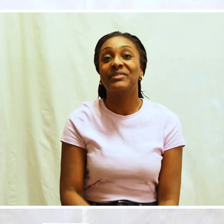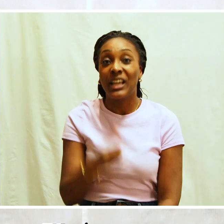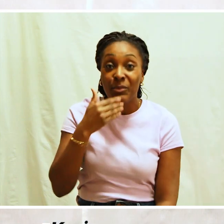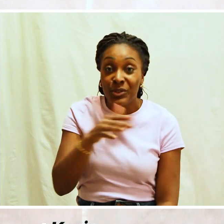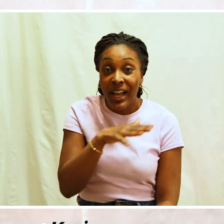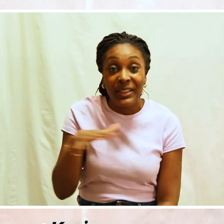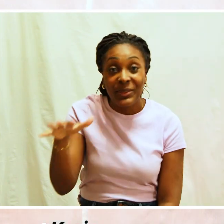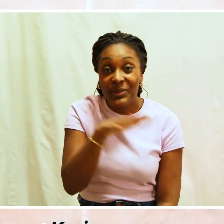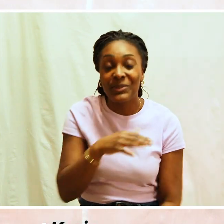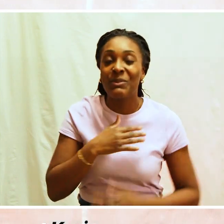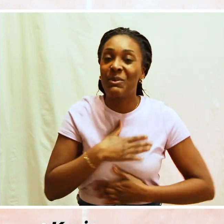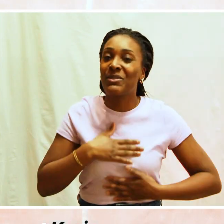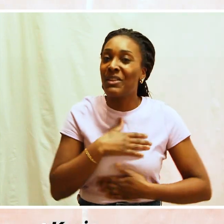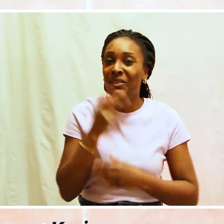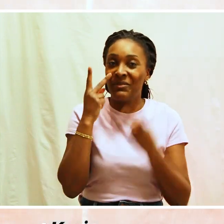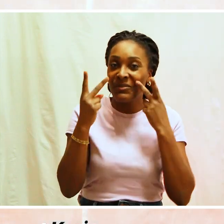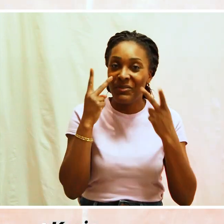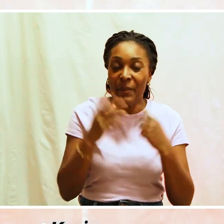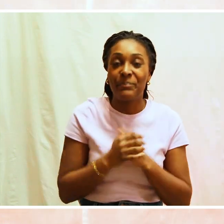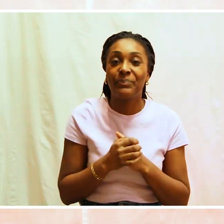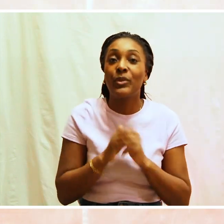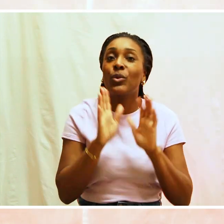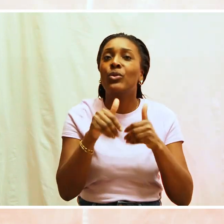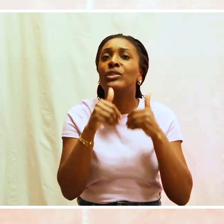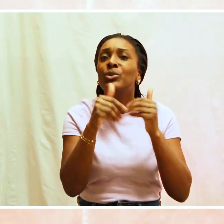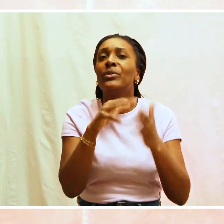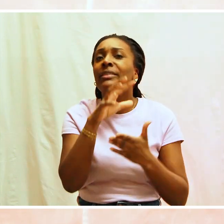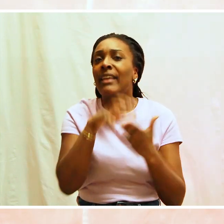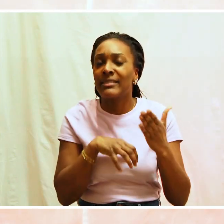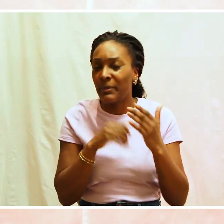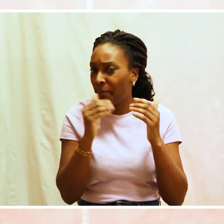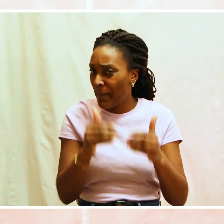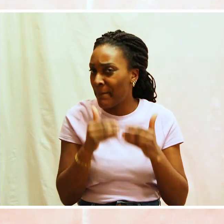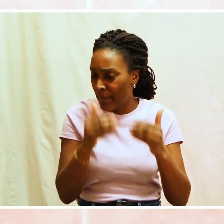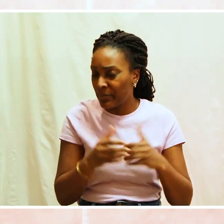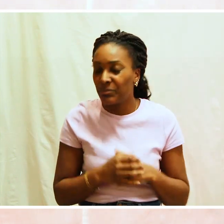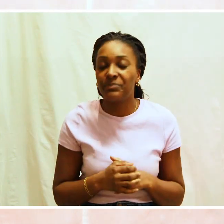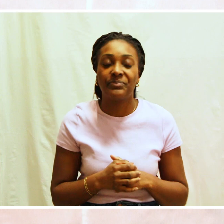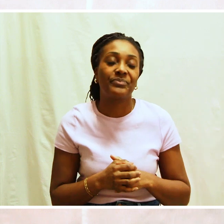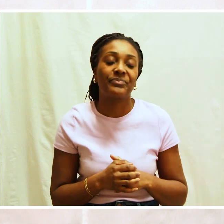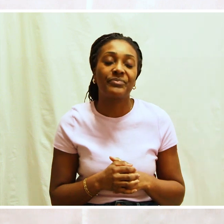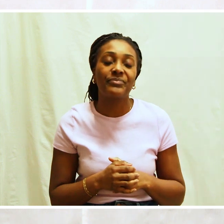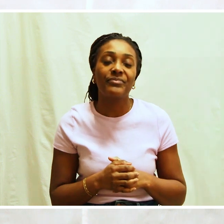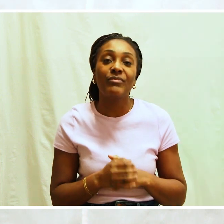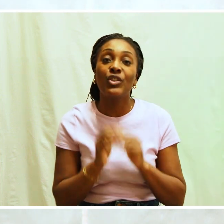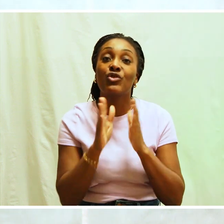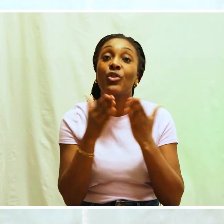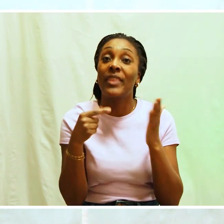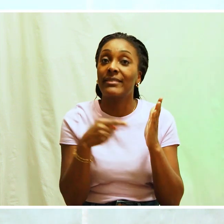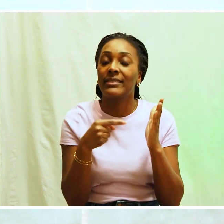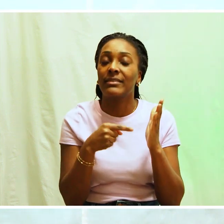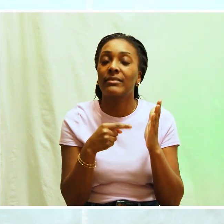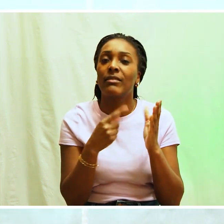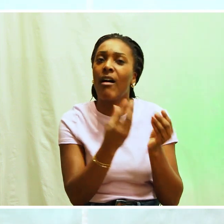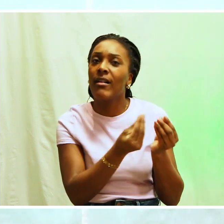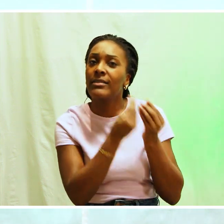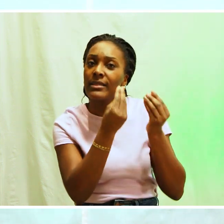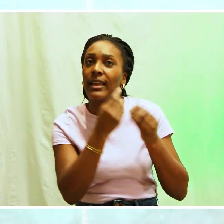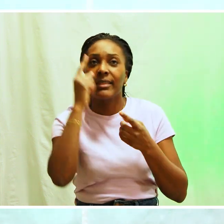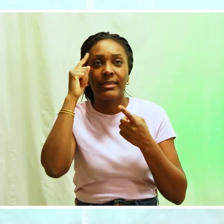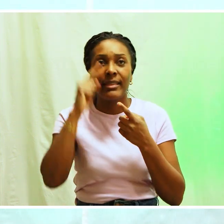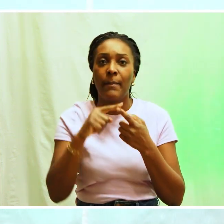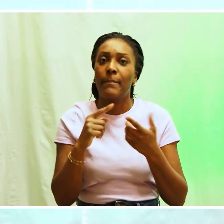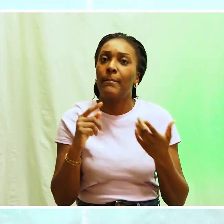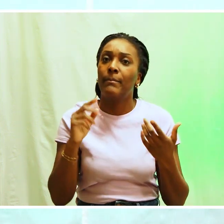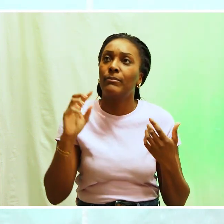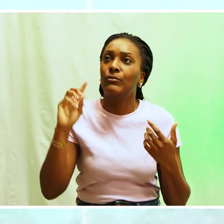Bonjour à tous et à toutes, content de vous retrouver. Genèse 37, verset 3, toujours le même verset qui nous enseigne sur être distingué